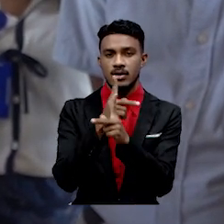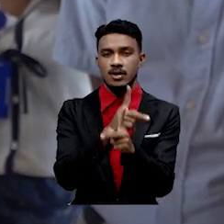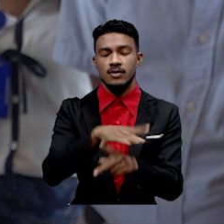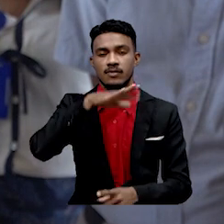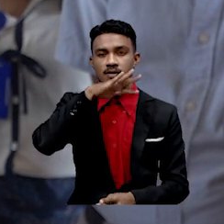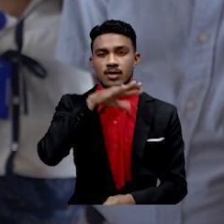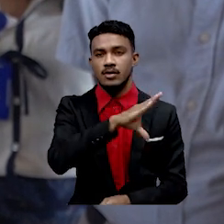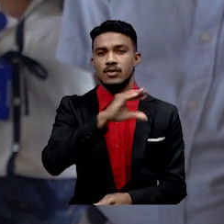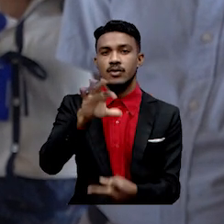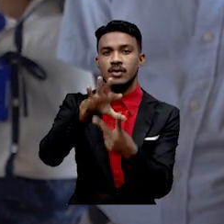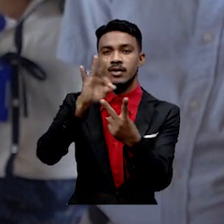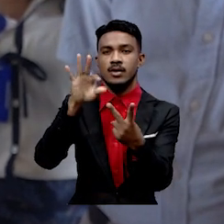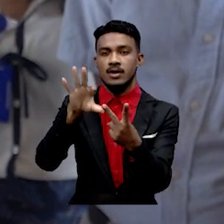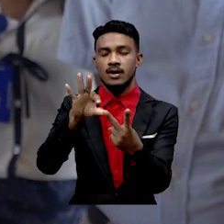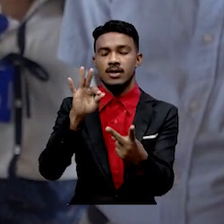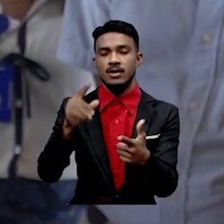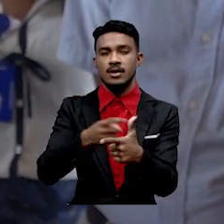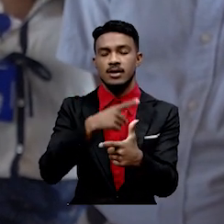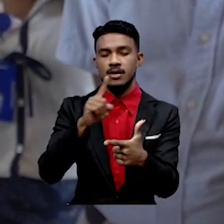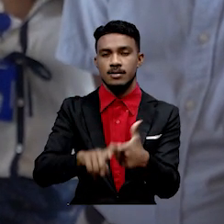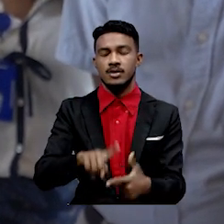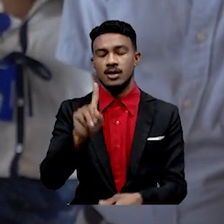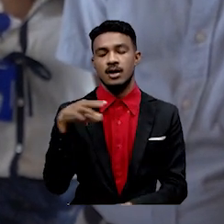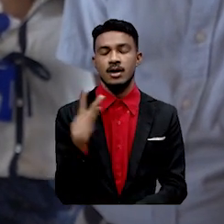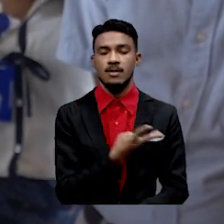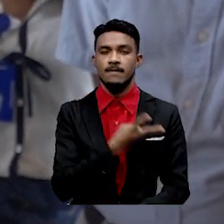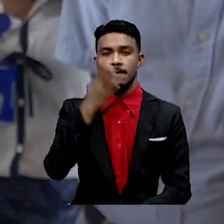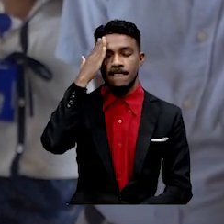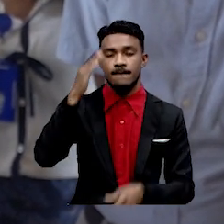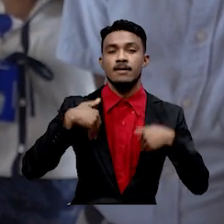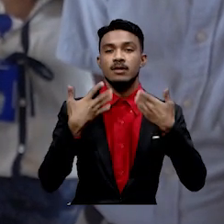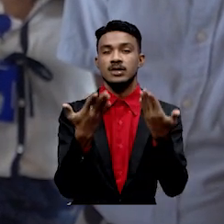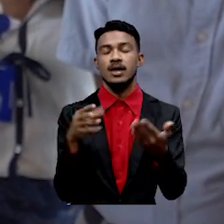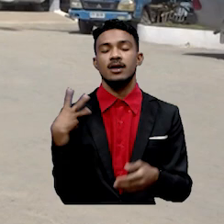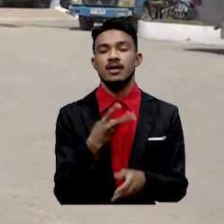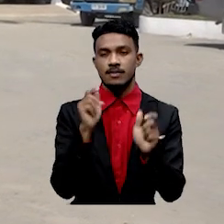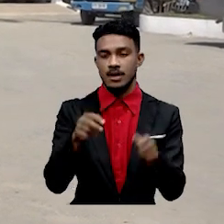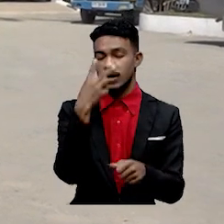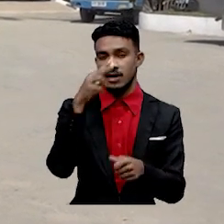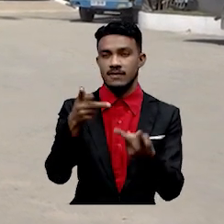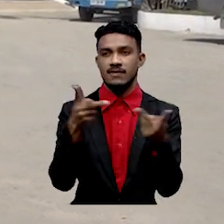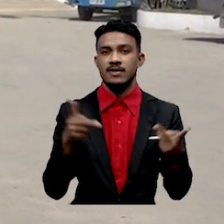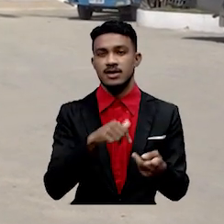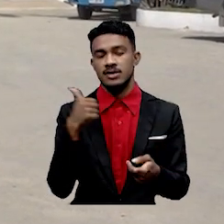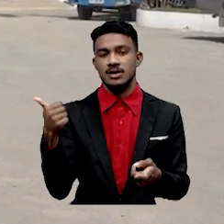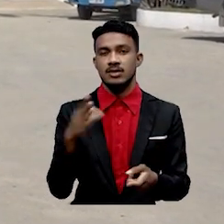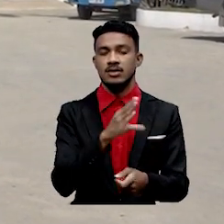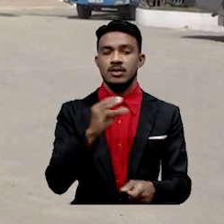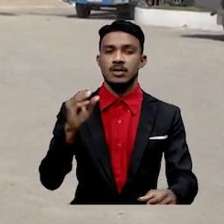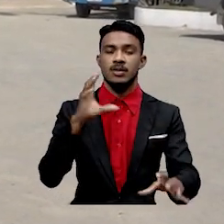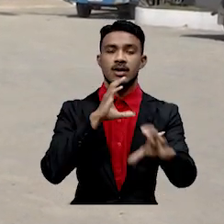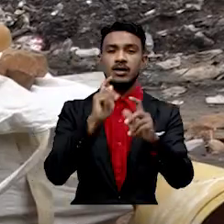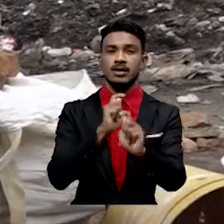saun Mas depois de ida ne ami hanoin para unsa para ita bela haretok fatin selo. Husi kamioneta limanulu